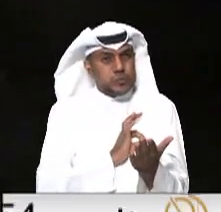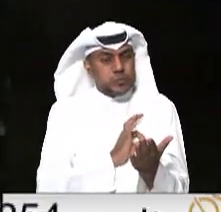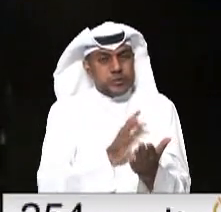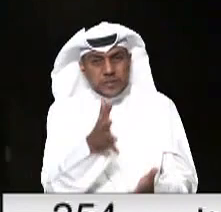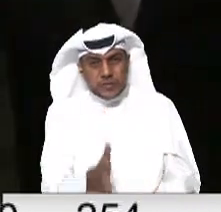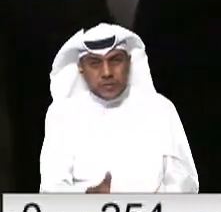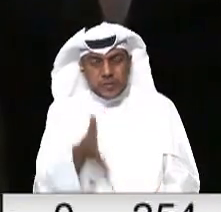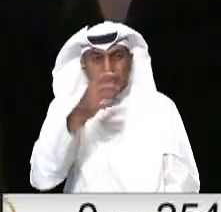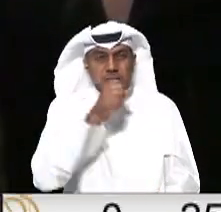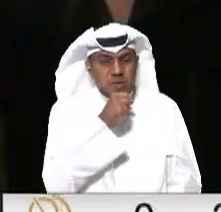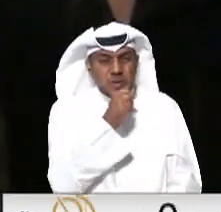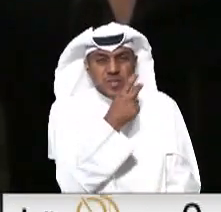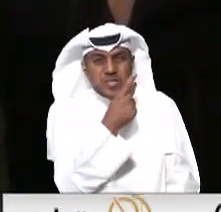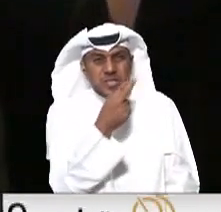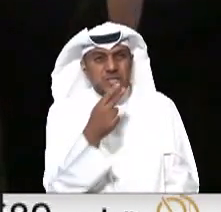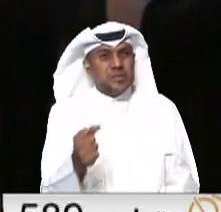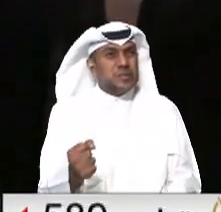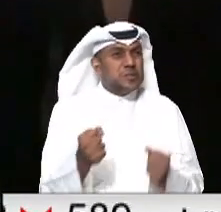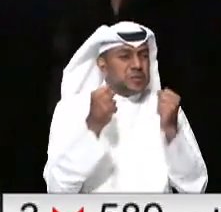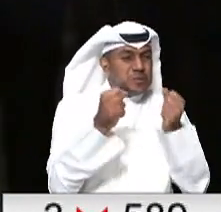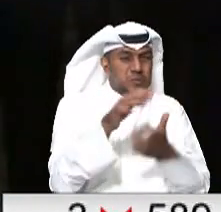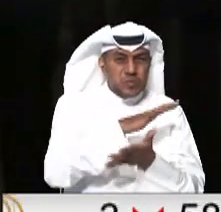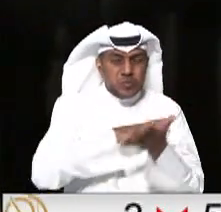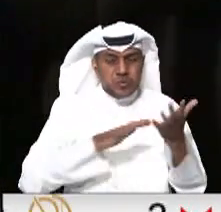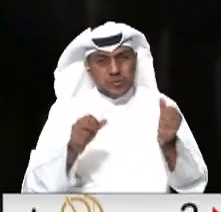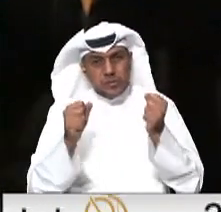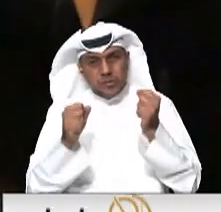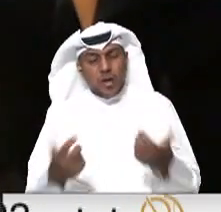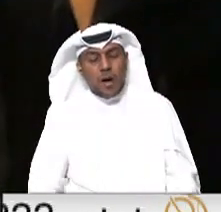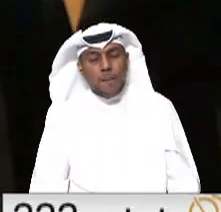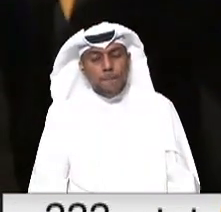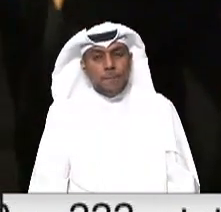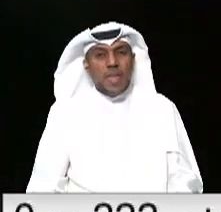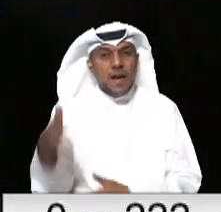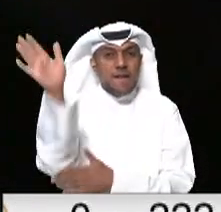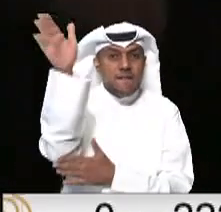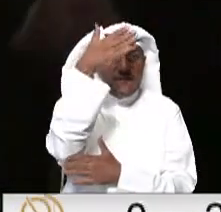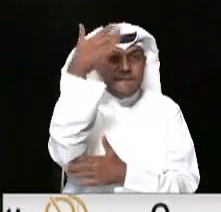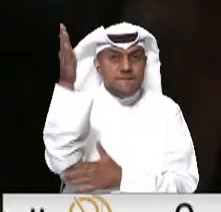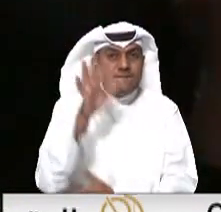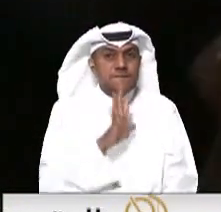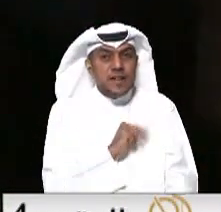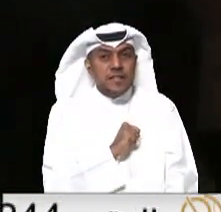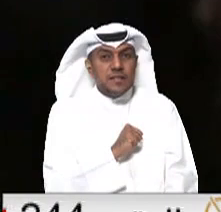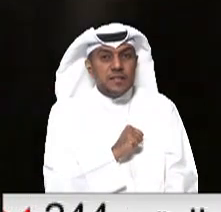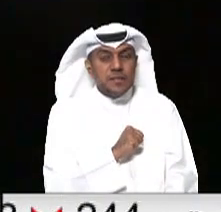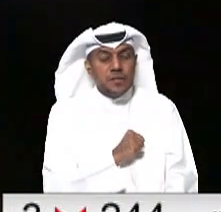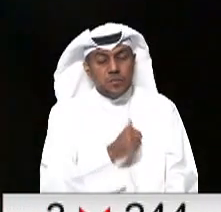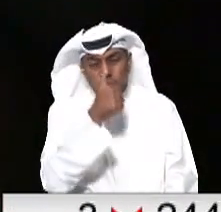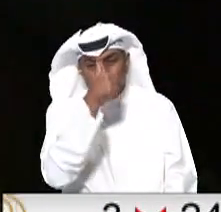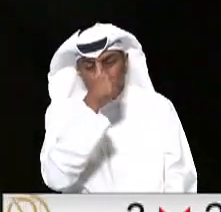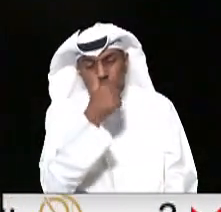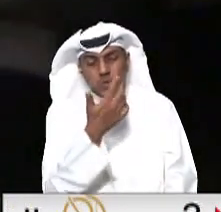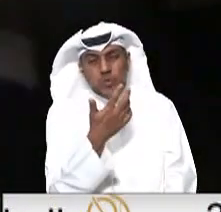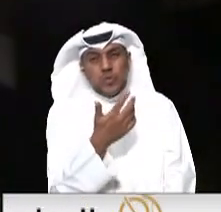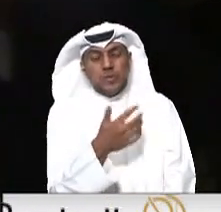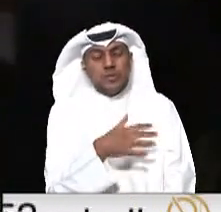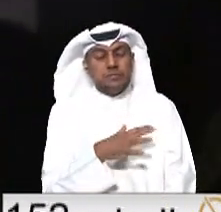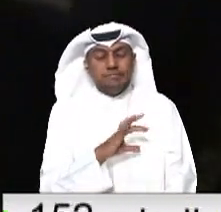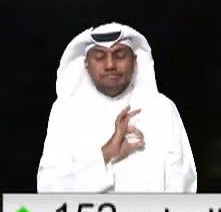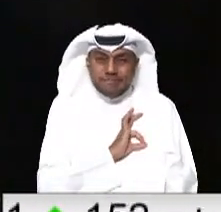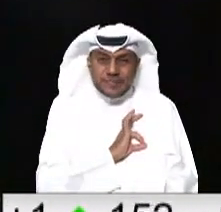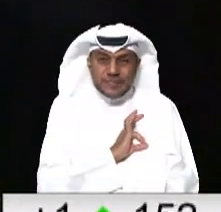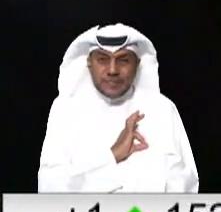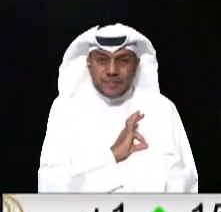الكيل بمكيالين والصمت الدولي إزاء ما تقترفه إسرائيل من جرائم ضاربة بعرض الحائط كل المواثيق